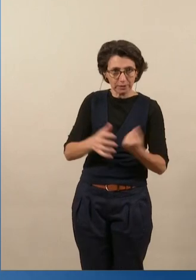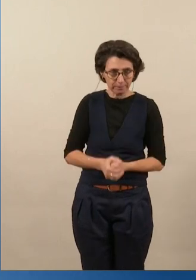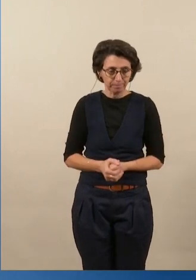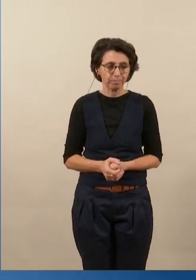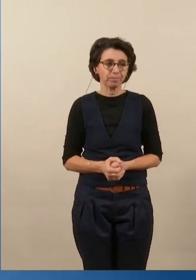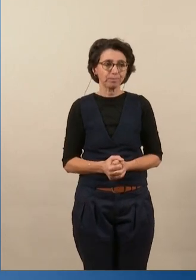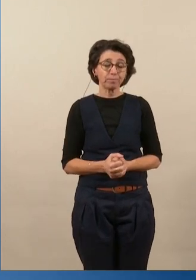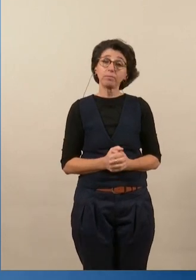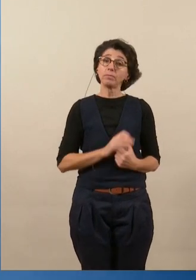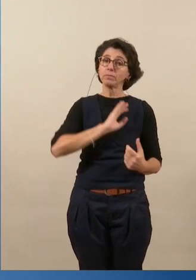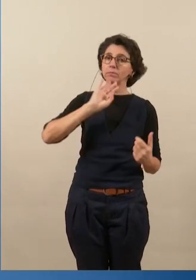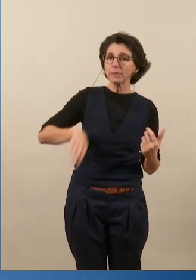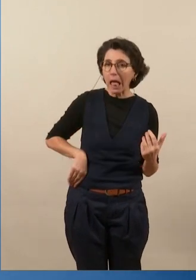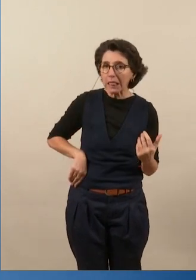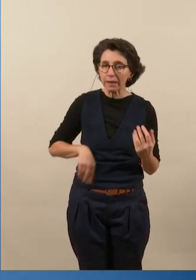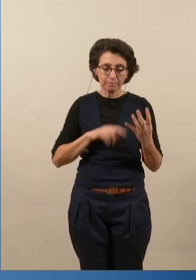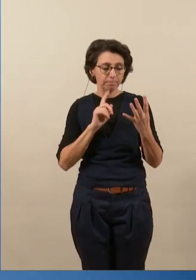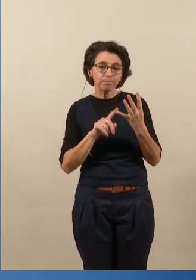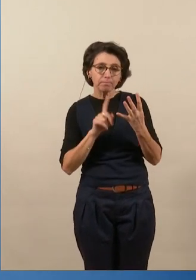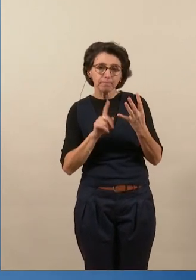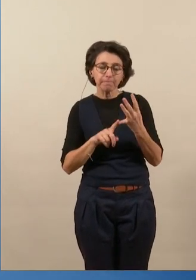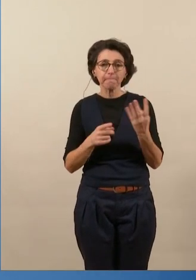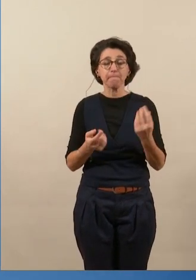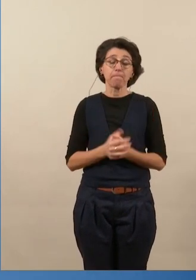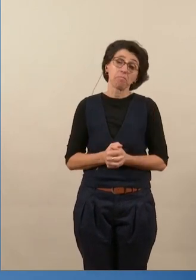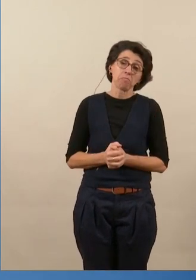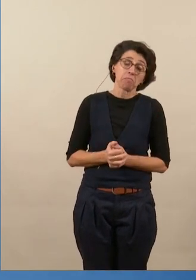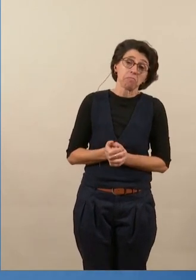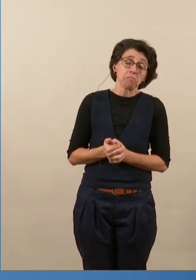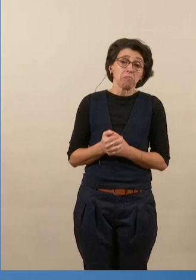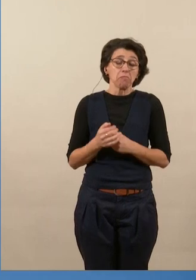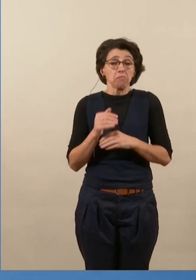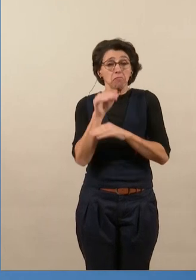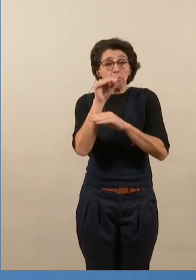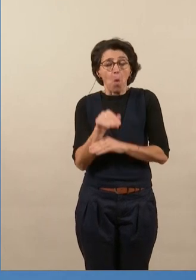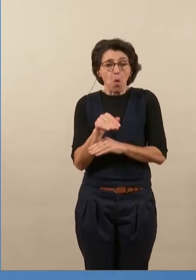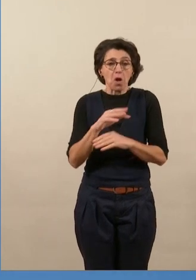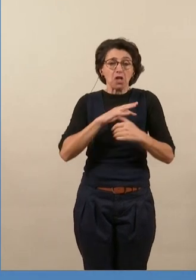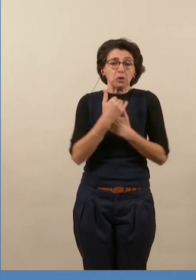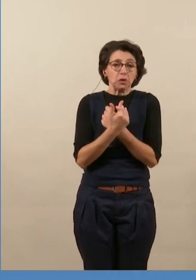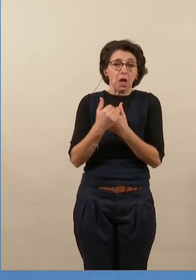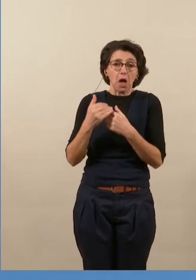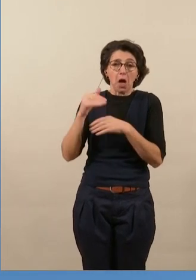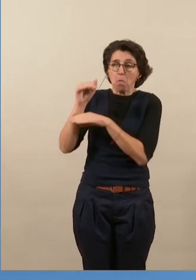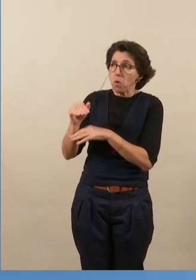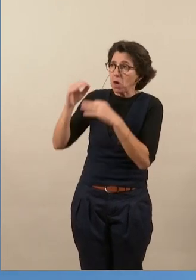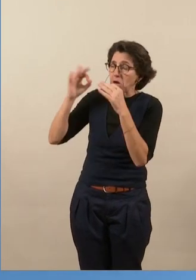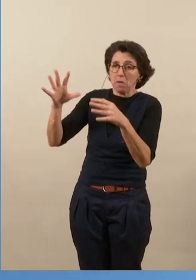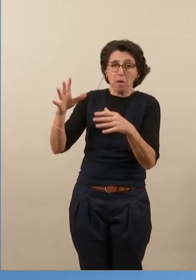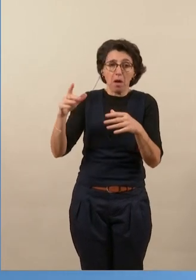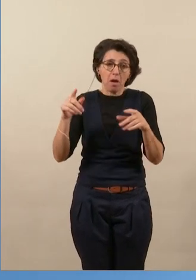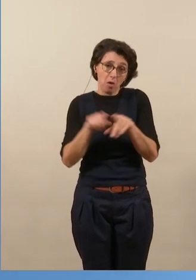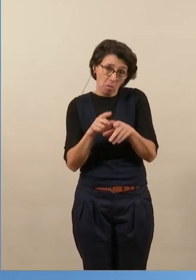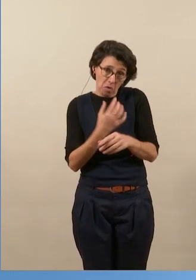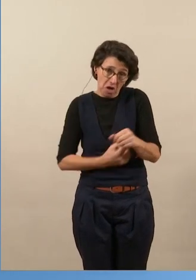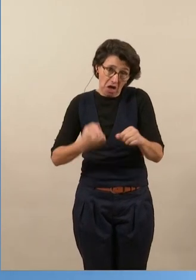enfin que dire de la mise en œuvre donc de vos fumeux boucliers social et climatique qui se concrétise